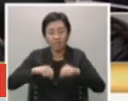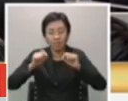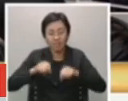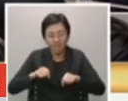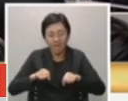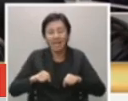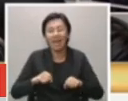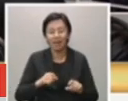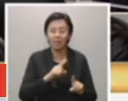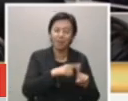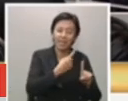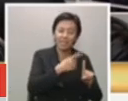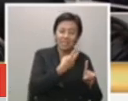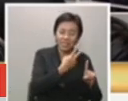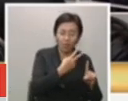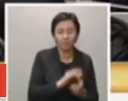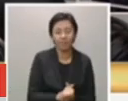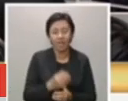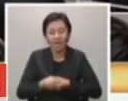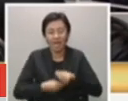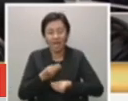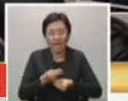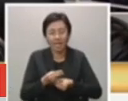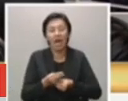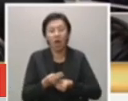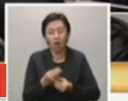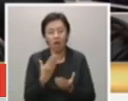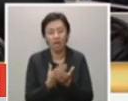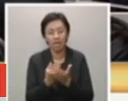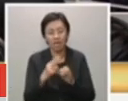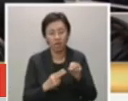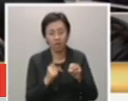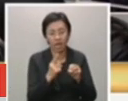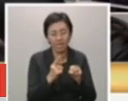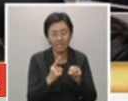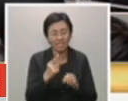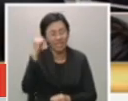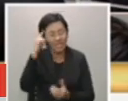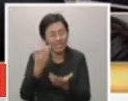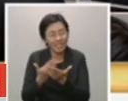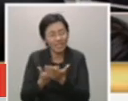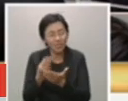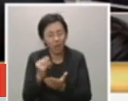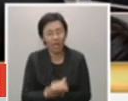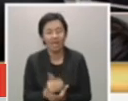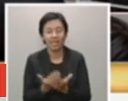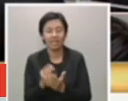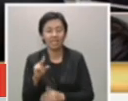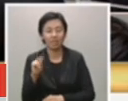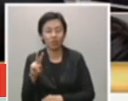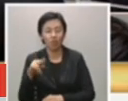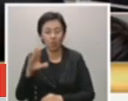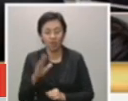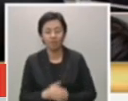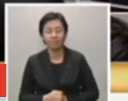ปีขายสินค้า1ชิ้น1ดอลลาร์กะว่าจะได้เงิน32บาทกว่